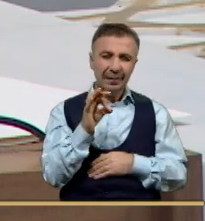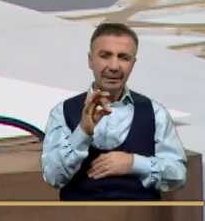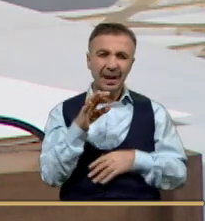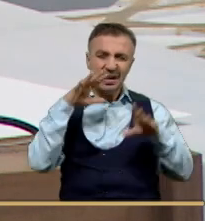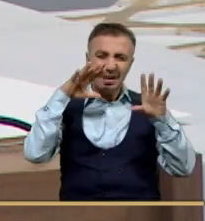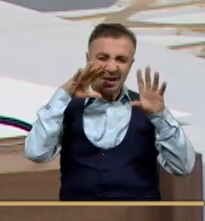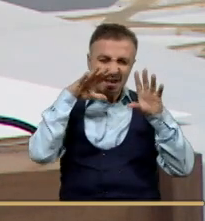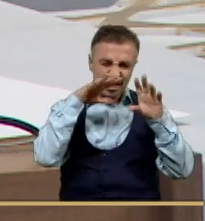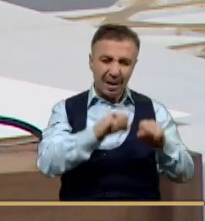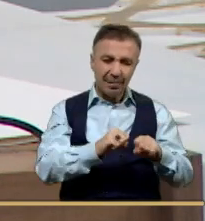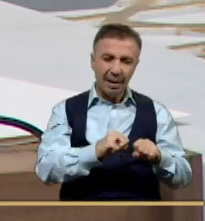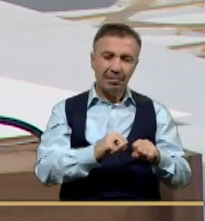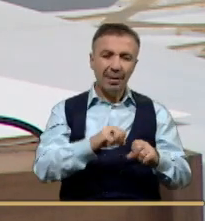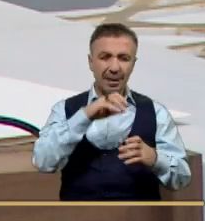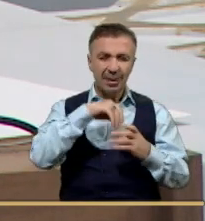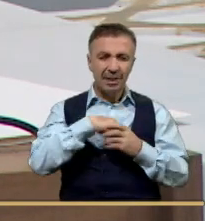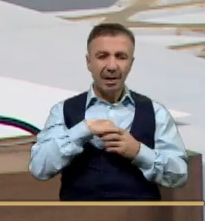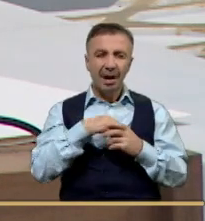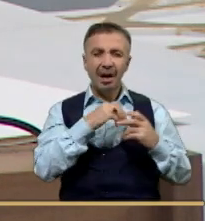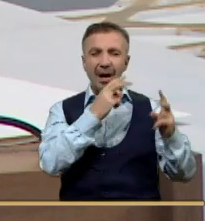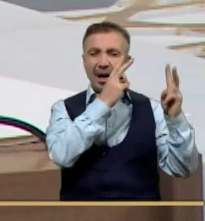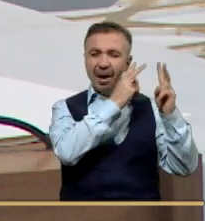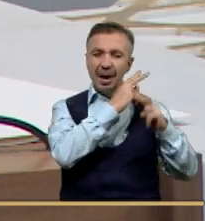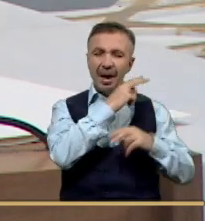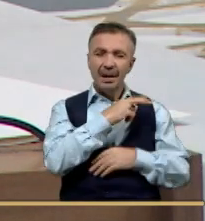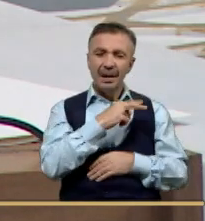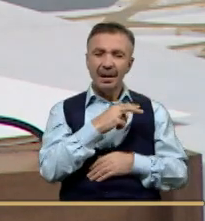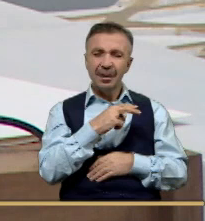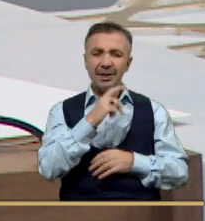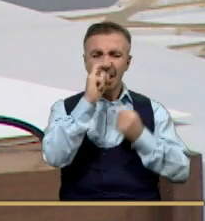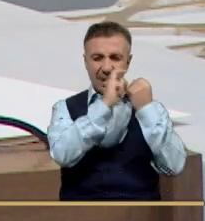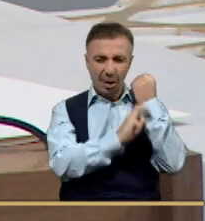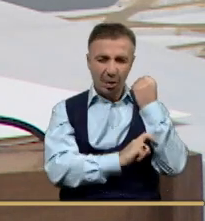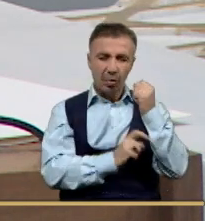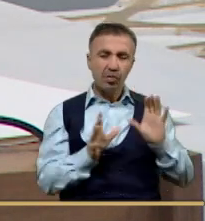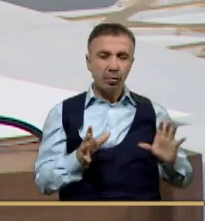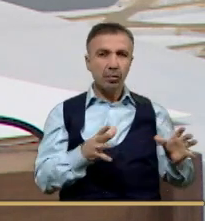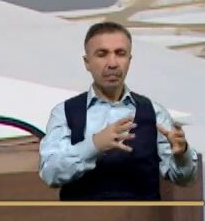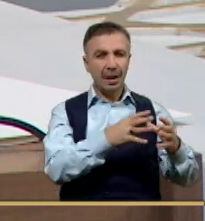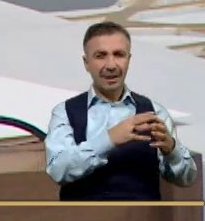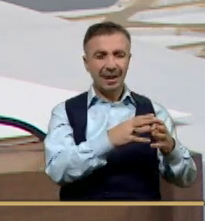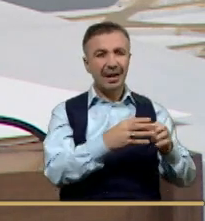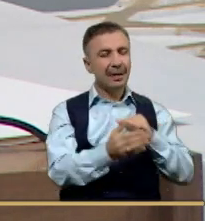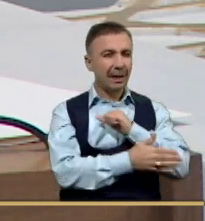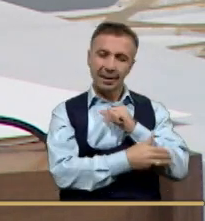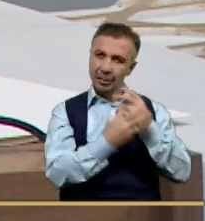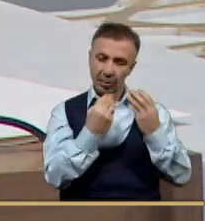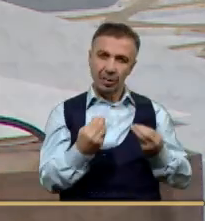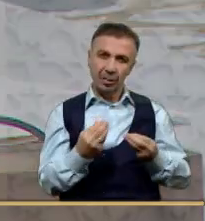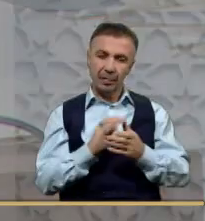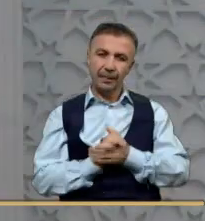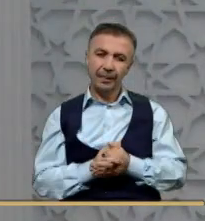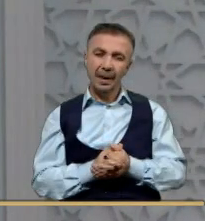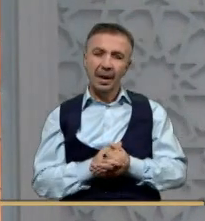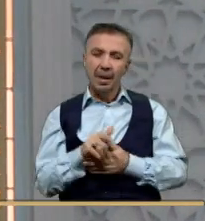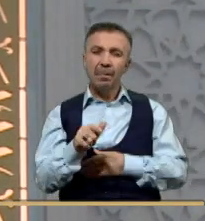hayali örgütler kuruyor, hayali terör örgütleri kuruyor. Bu terör